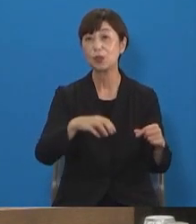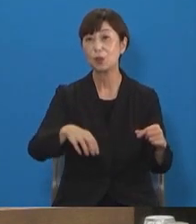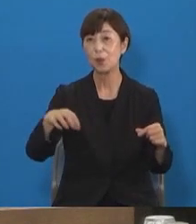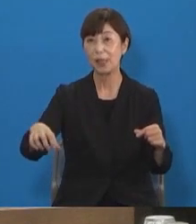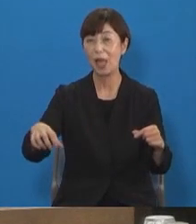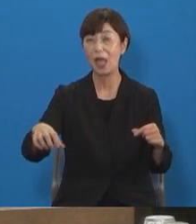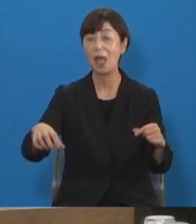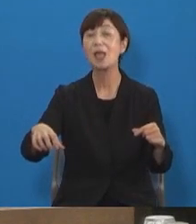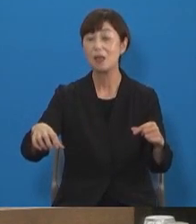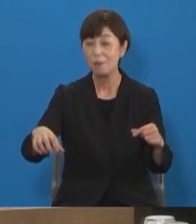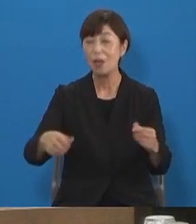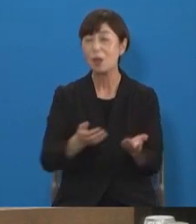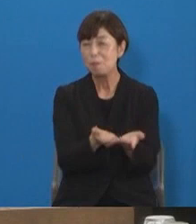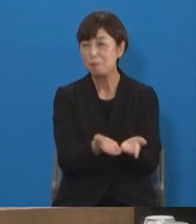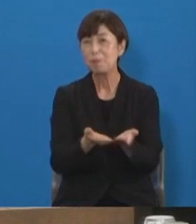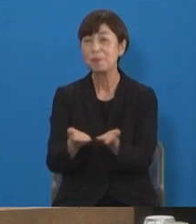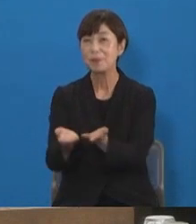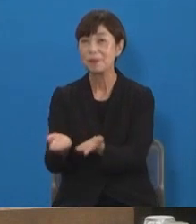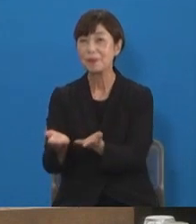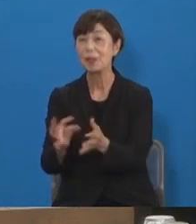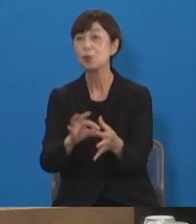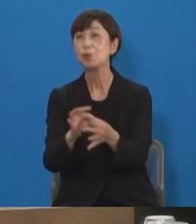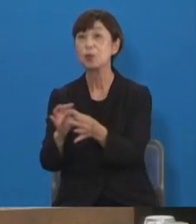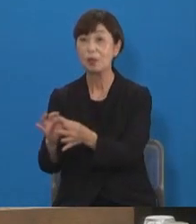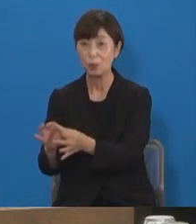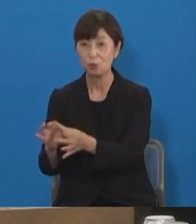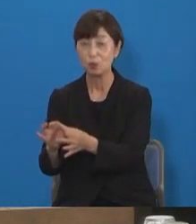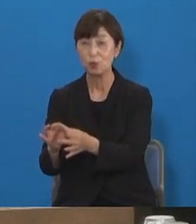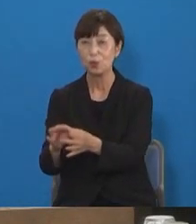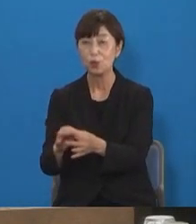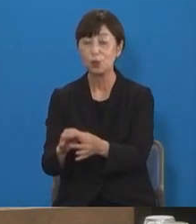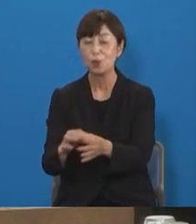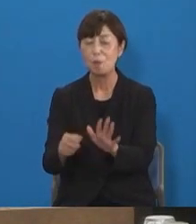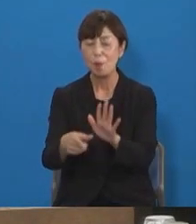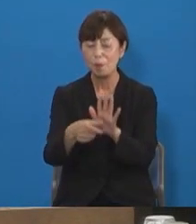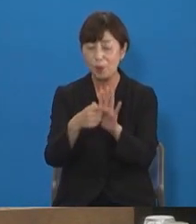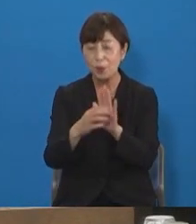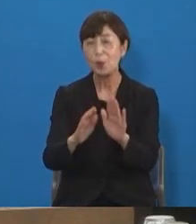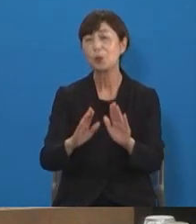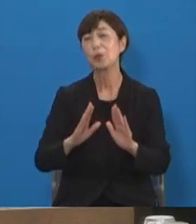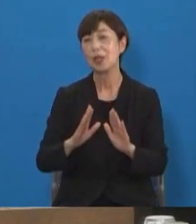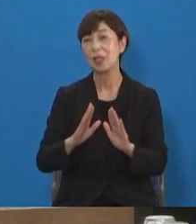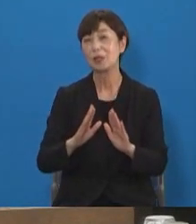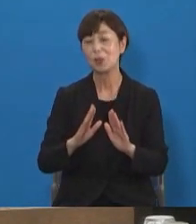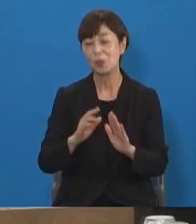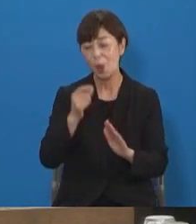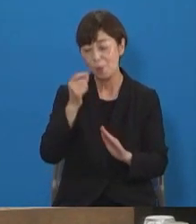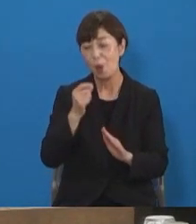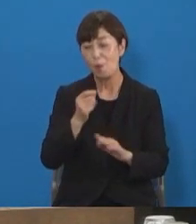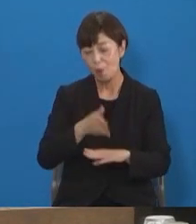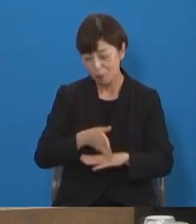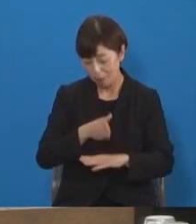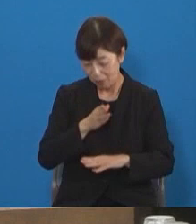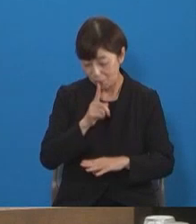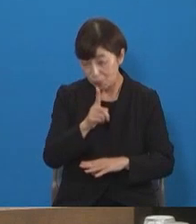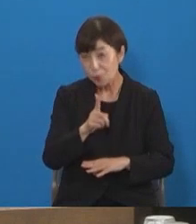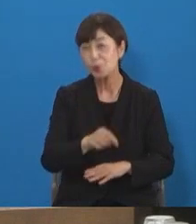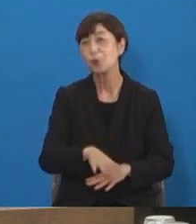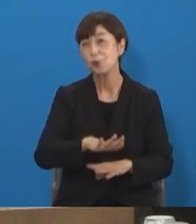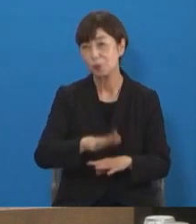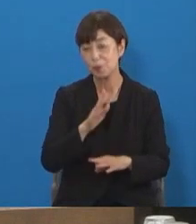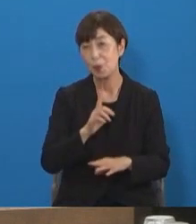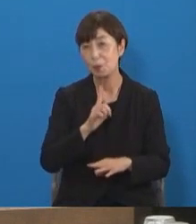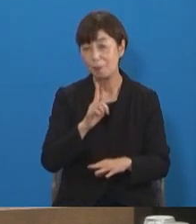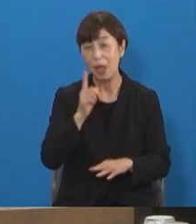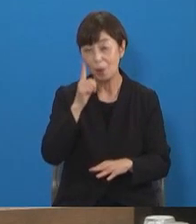きな地震が続いています。被災された皆様に心よりお見舞い申し上げます。